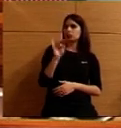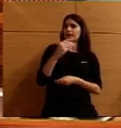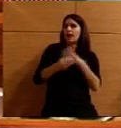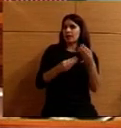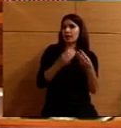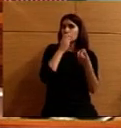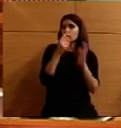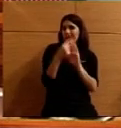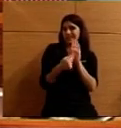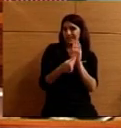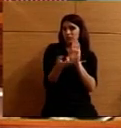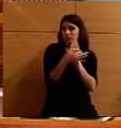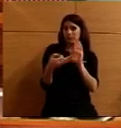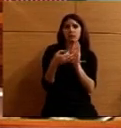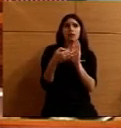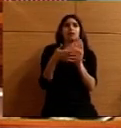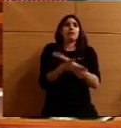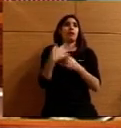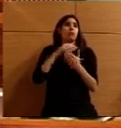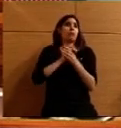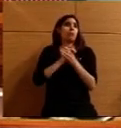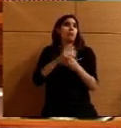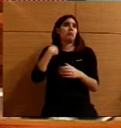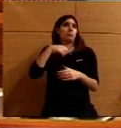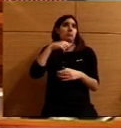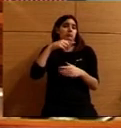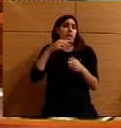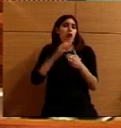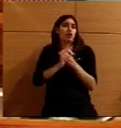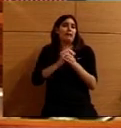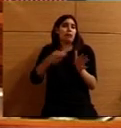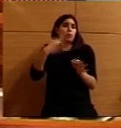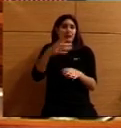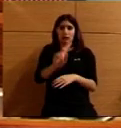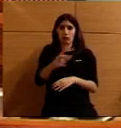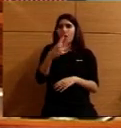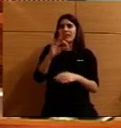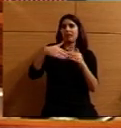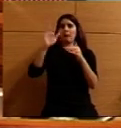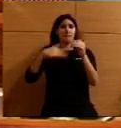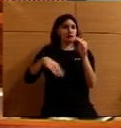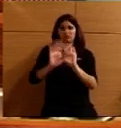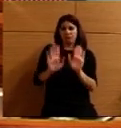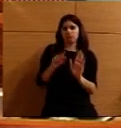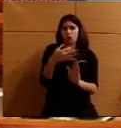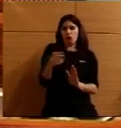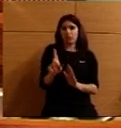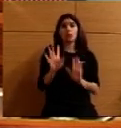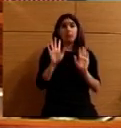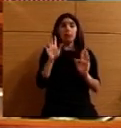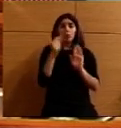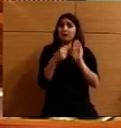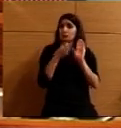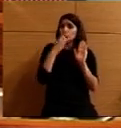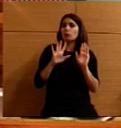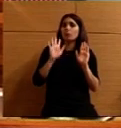així, que siguin requisits, que no sigui arbitràriament més de 20, menys de 20, i això està, pues, per això que ens pareix correcte, però per un altre